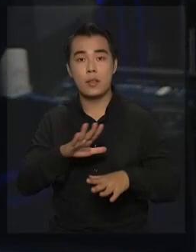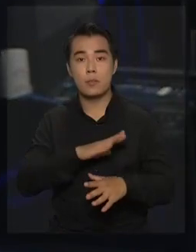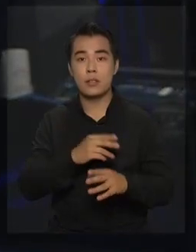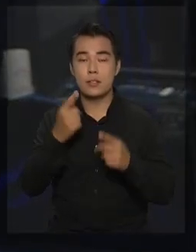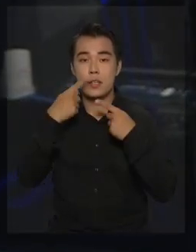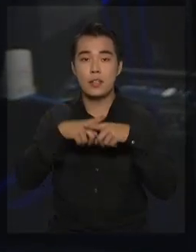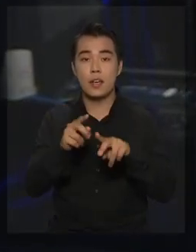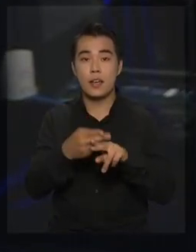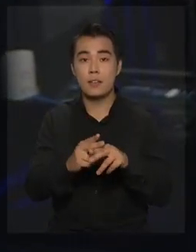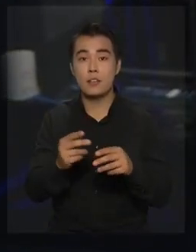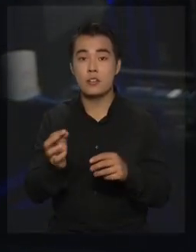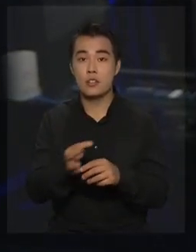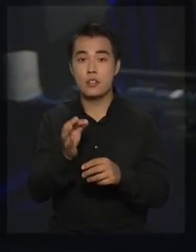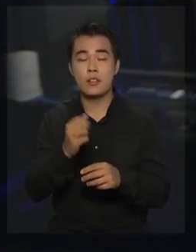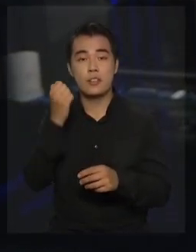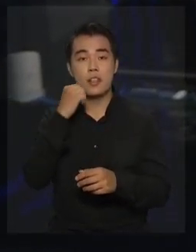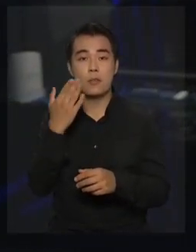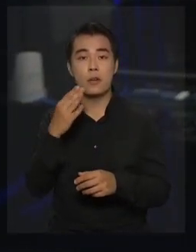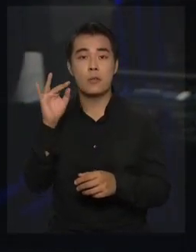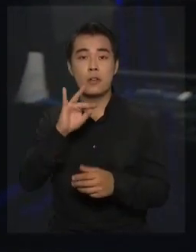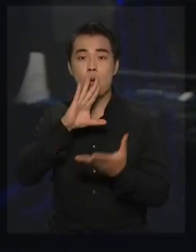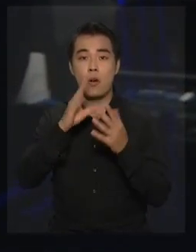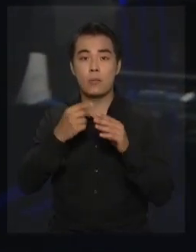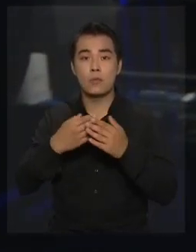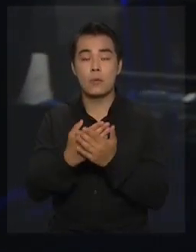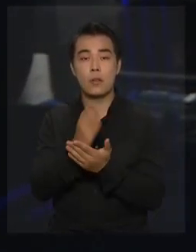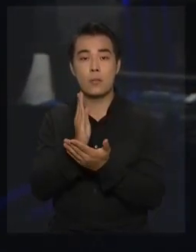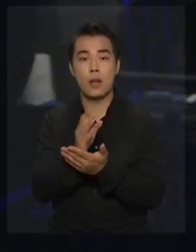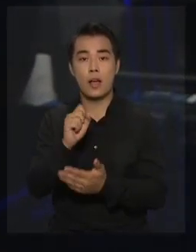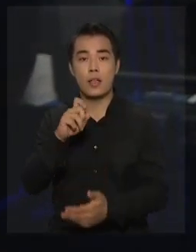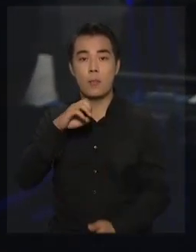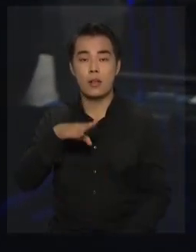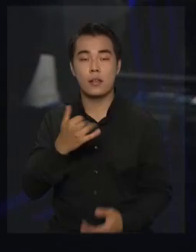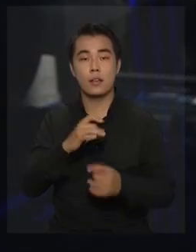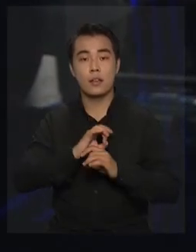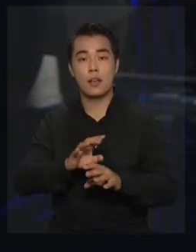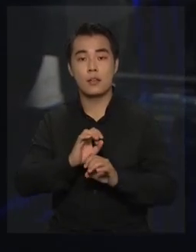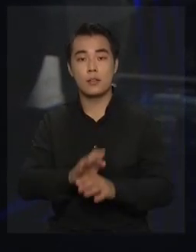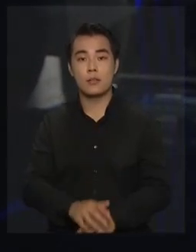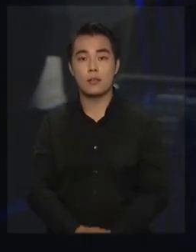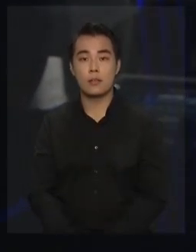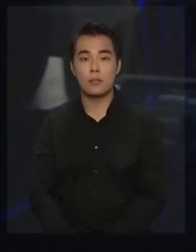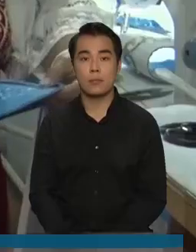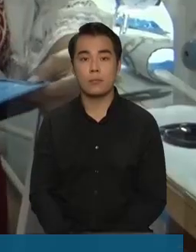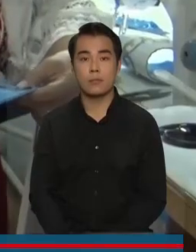шитья – это сочетание старинных традиций с современными. Азамат Айтхалин расскажет подробнее.